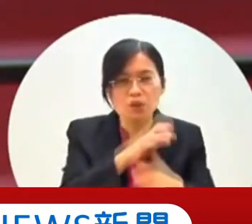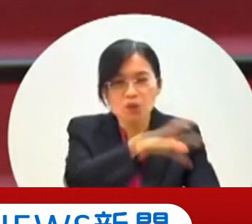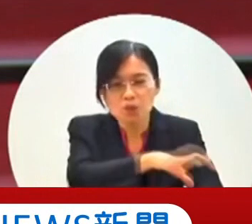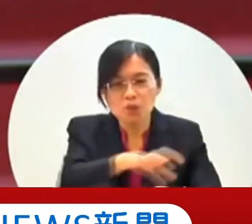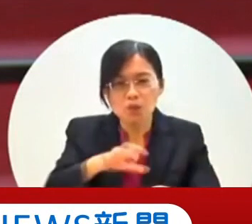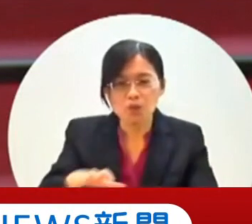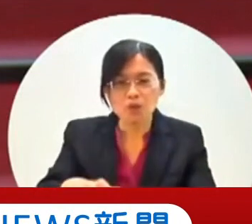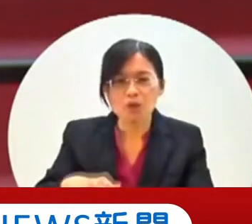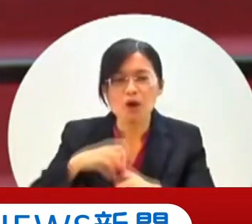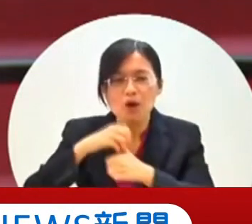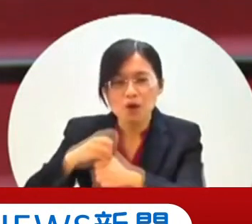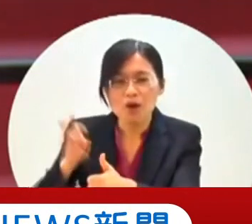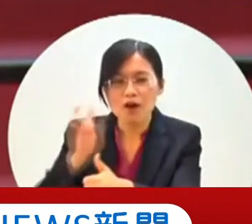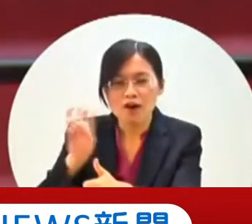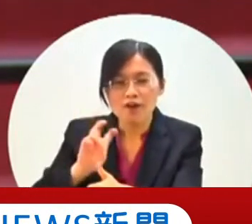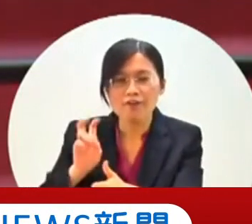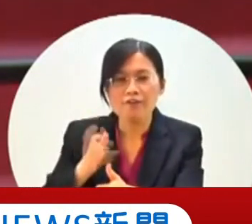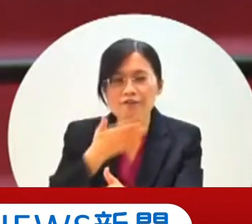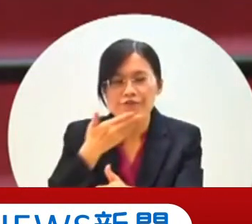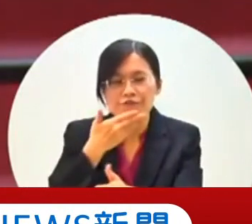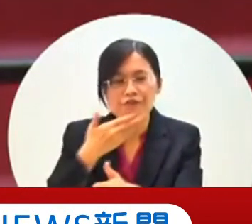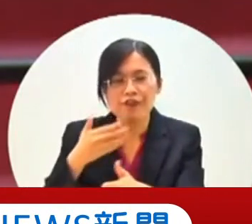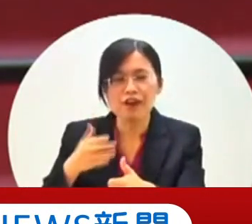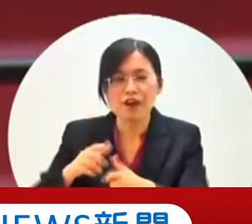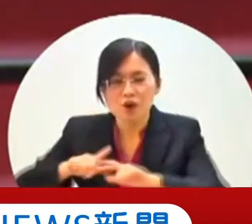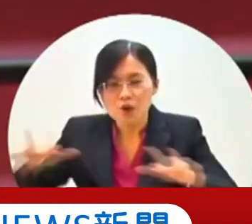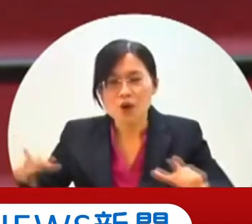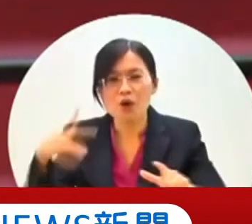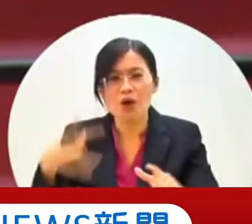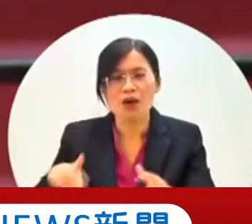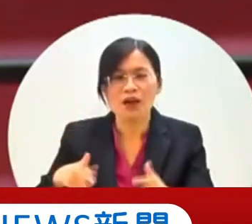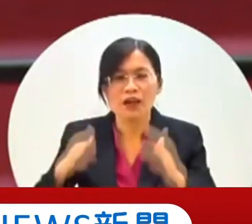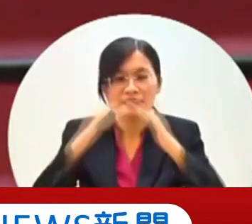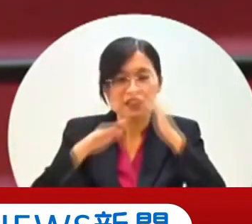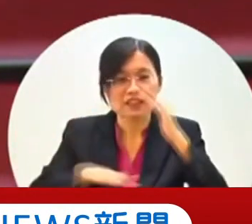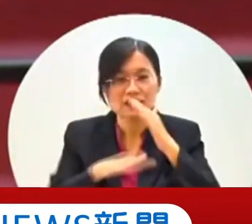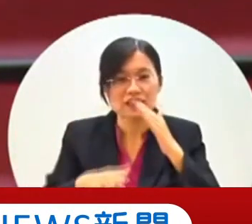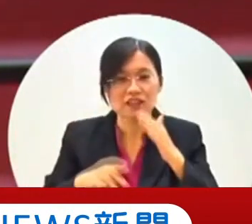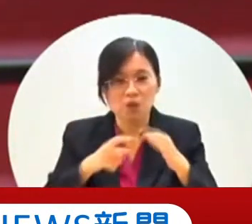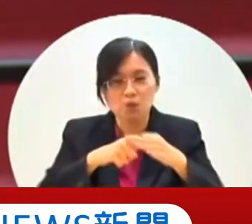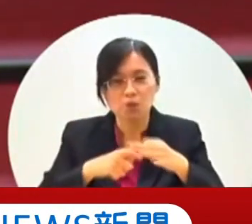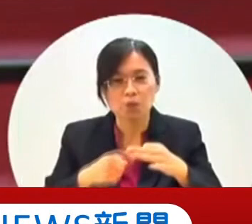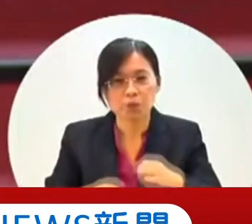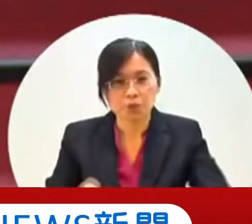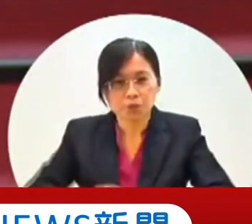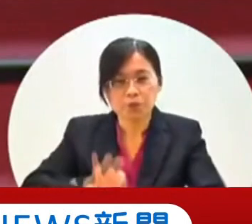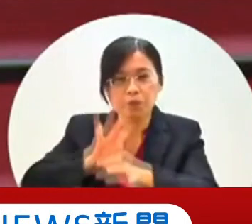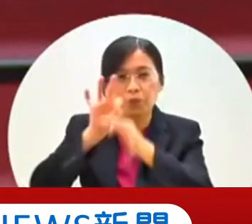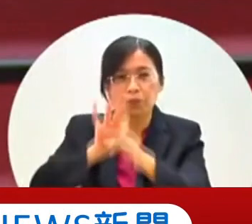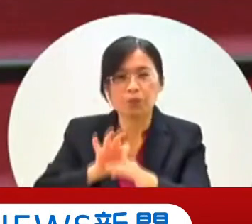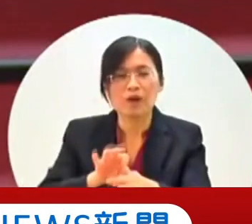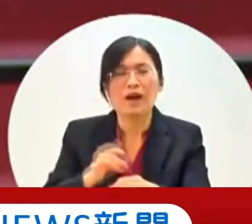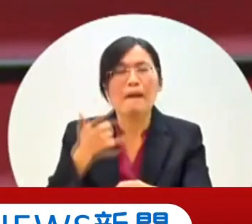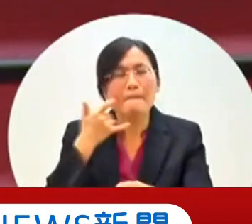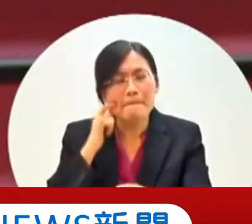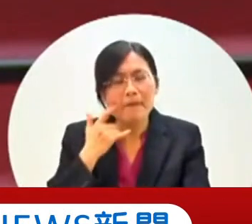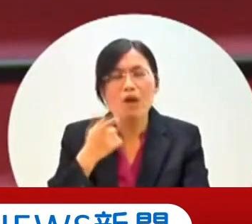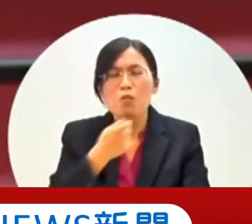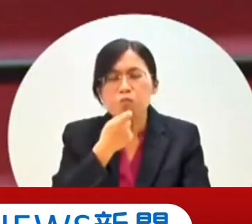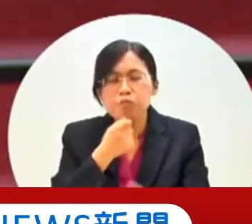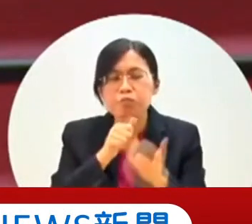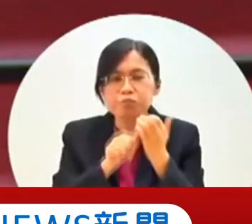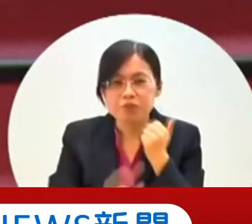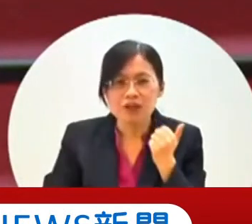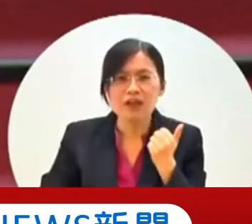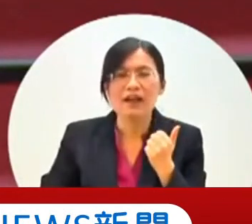托儿服务，改进工作环境，提高家庭收入，让年轻人愿意生育，能负担起养育孩子的负